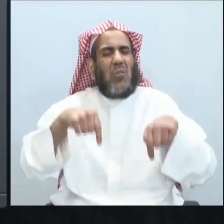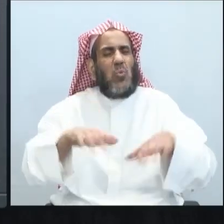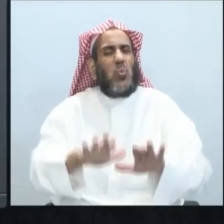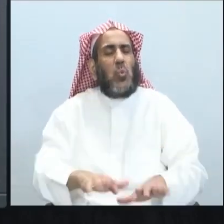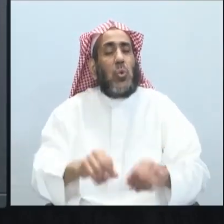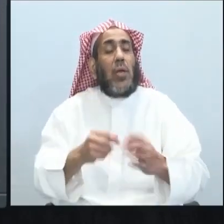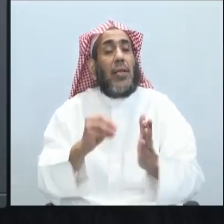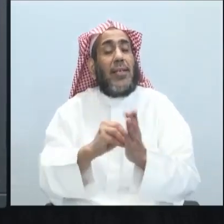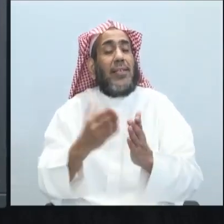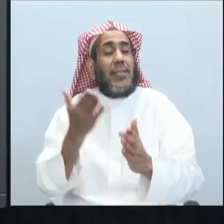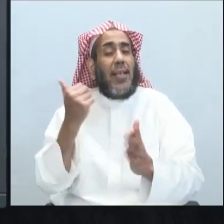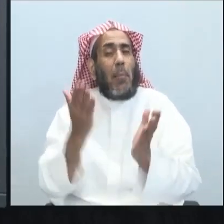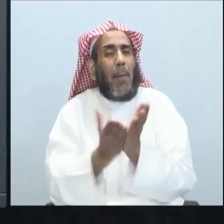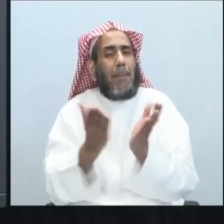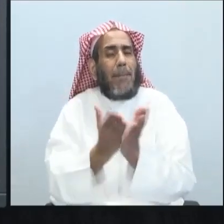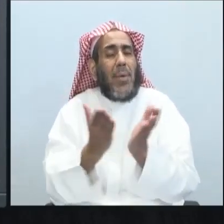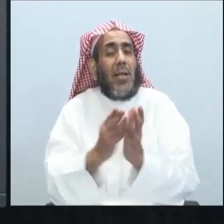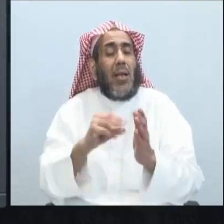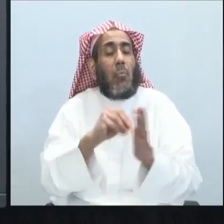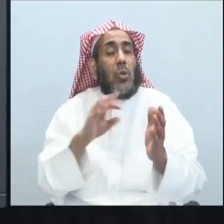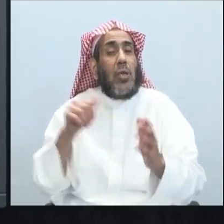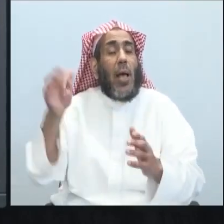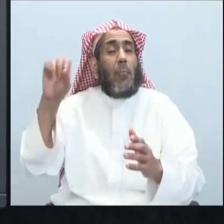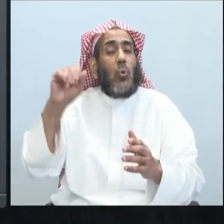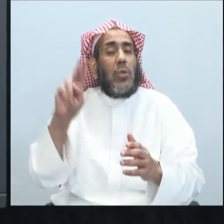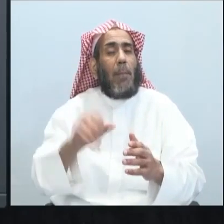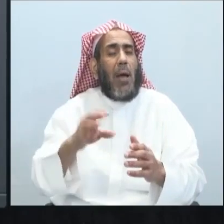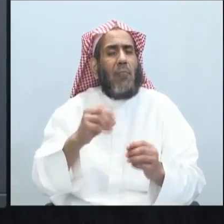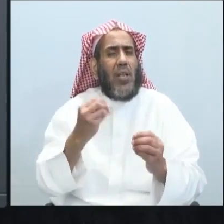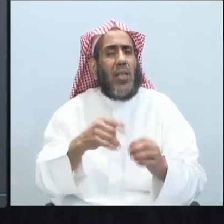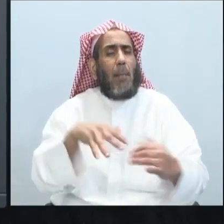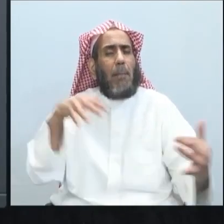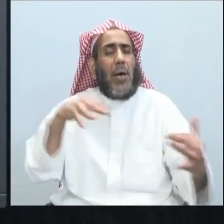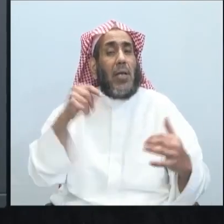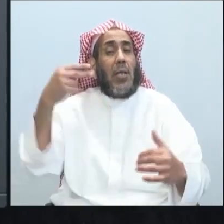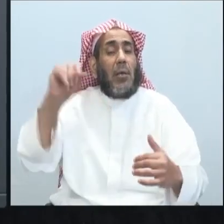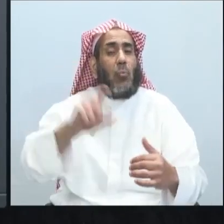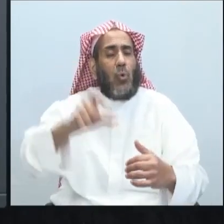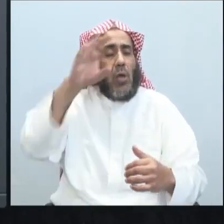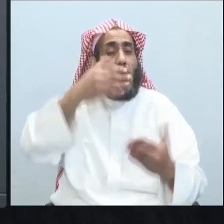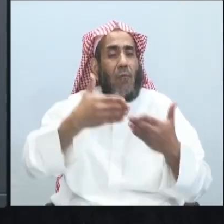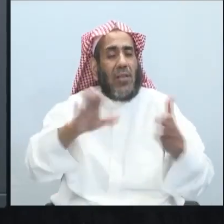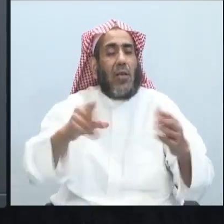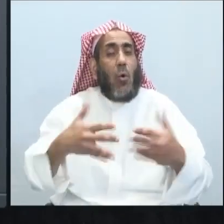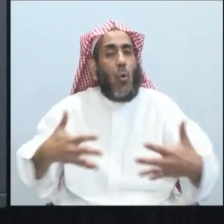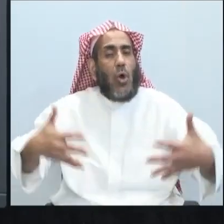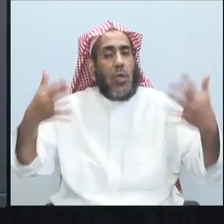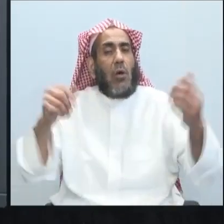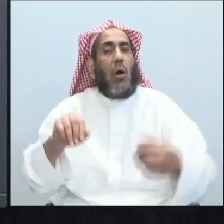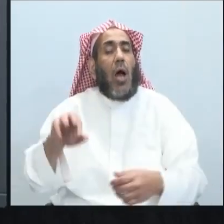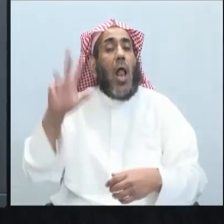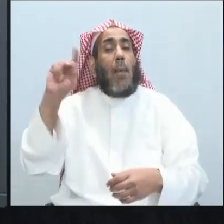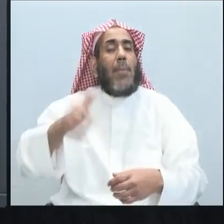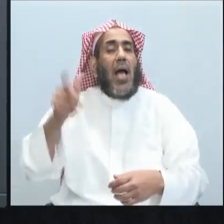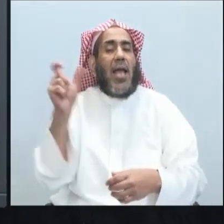في النص السابق وفي الدرس السابق نموذج لابي تمام في حديثه في معركه عموريه في فتحها وقصيدته البائيه